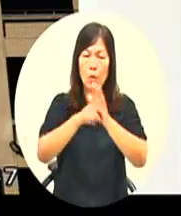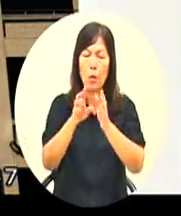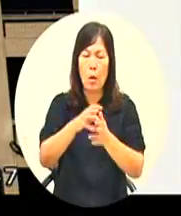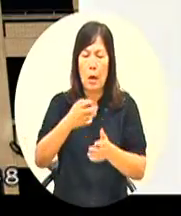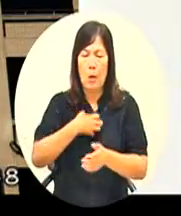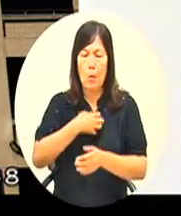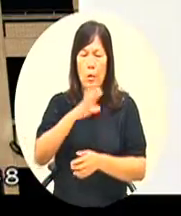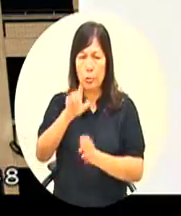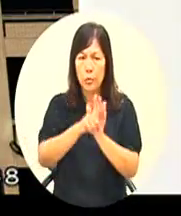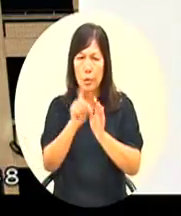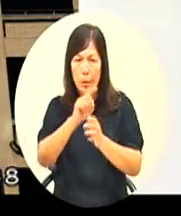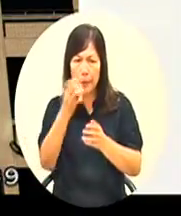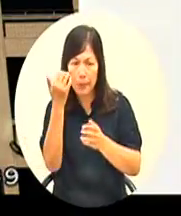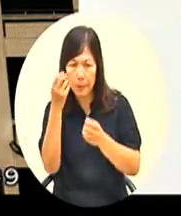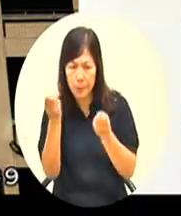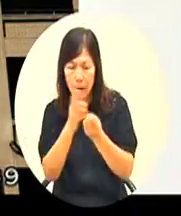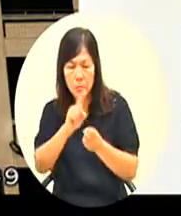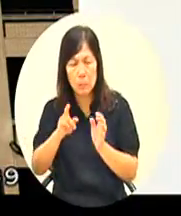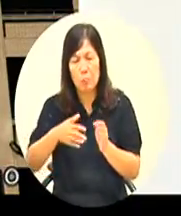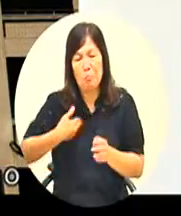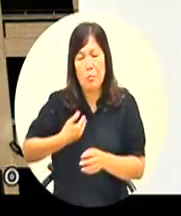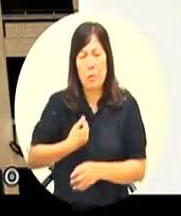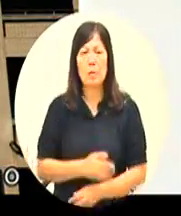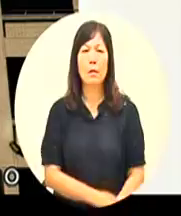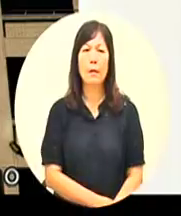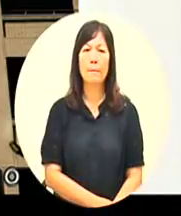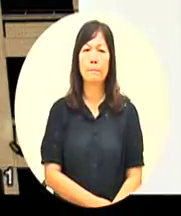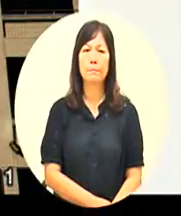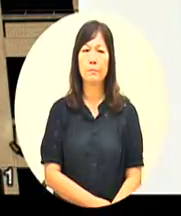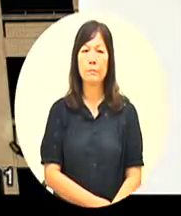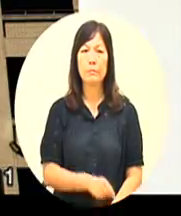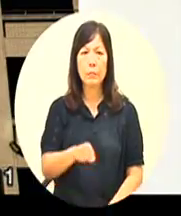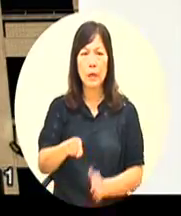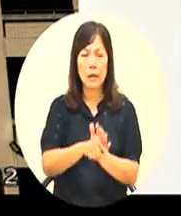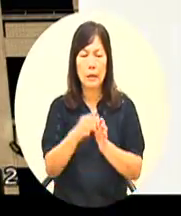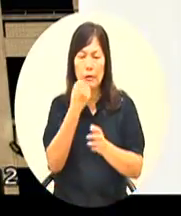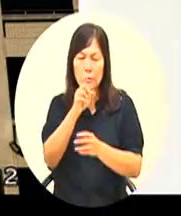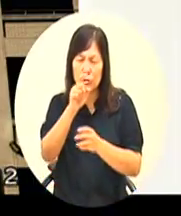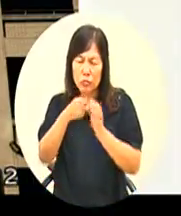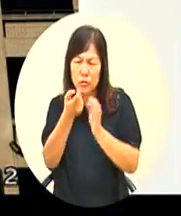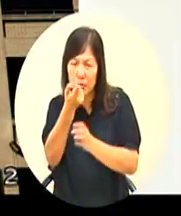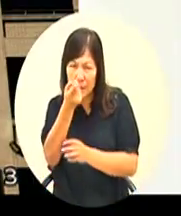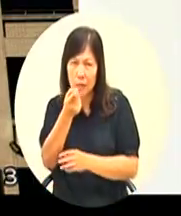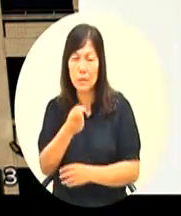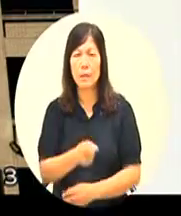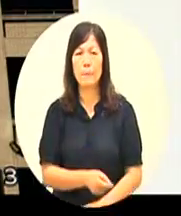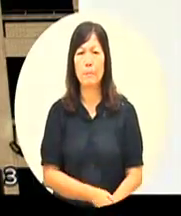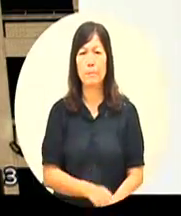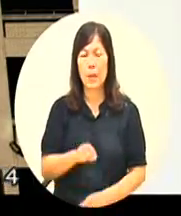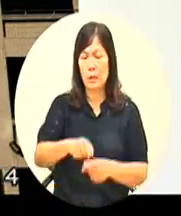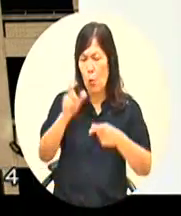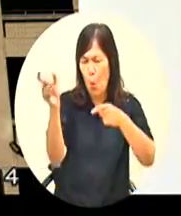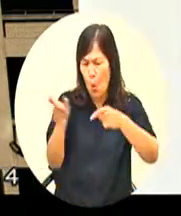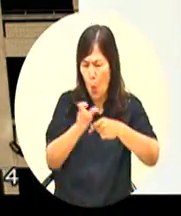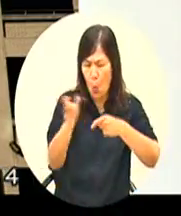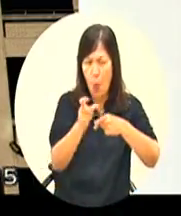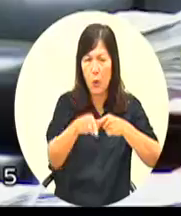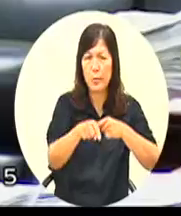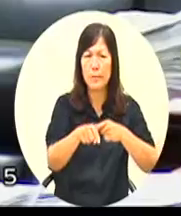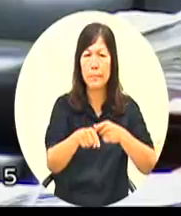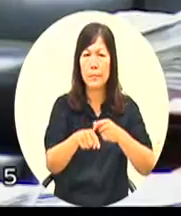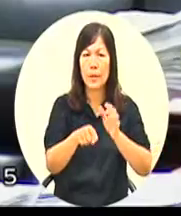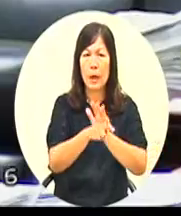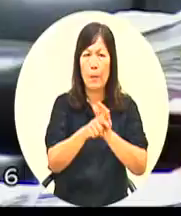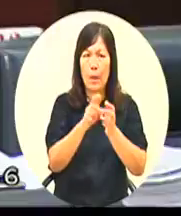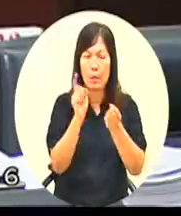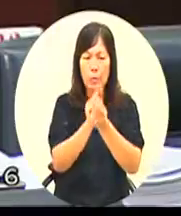状况，谁都很难预测哈。所以局长，我现在只觉得这个都是冰山一角而已。其实这次的风灾的灾